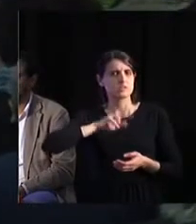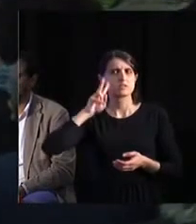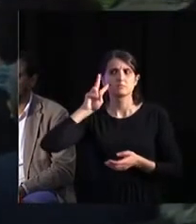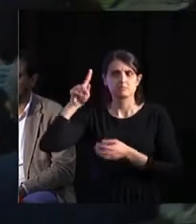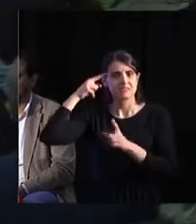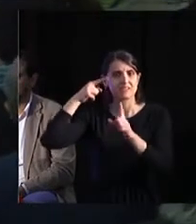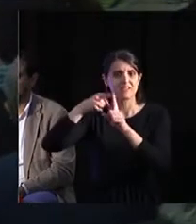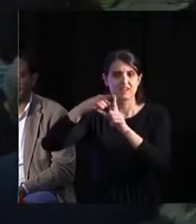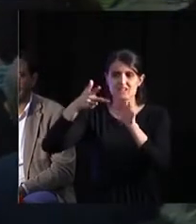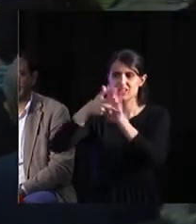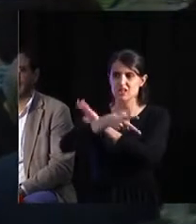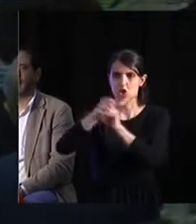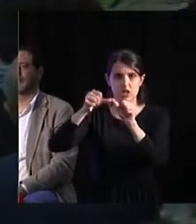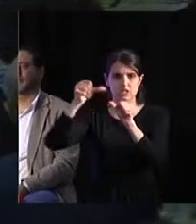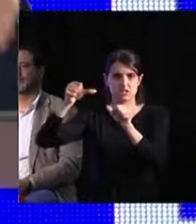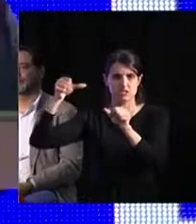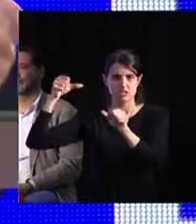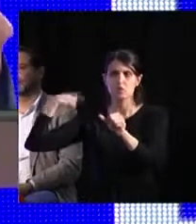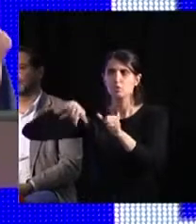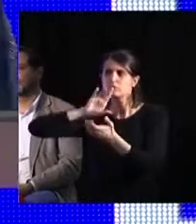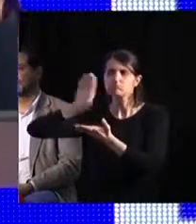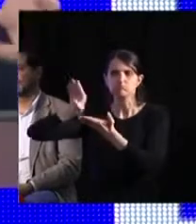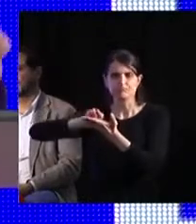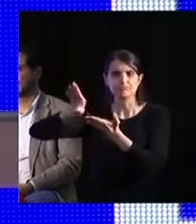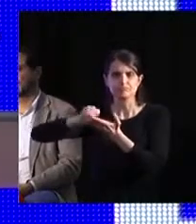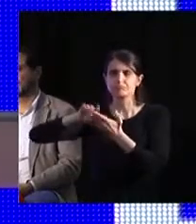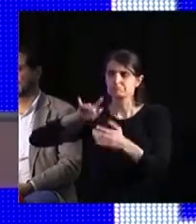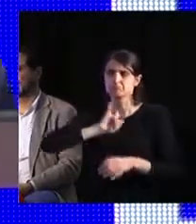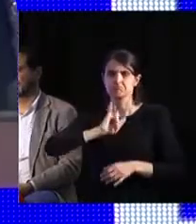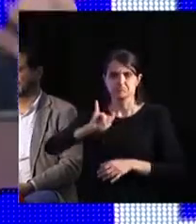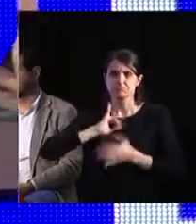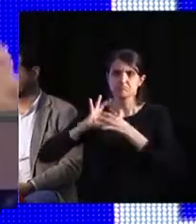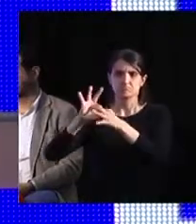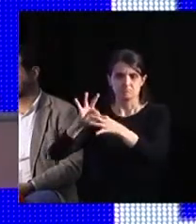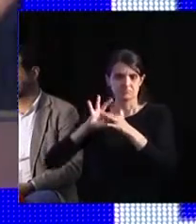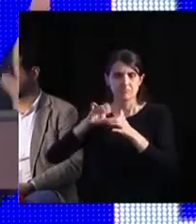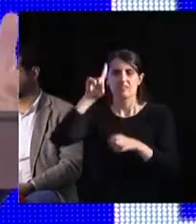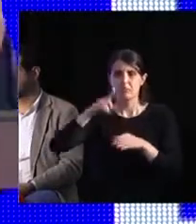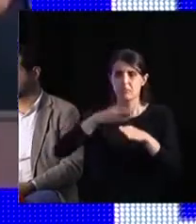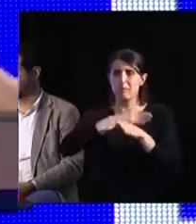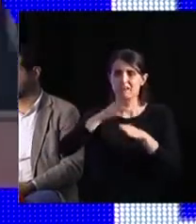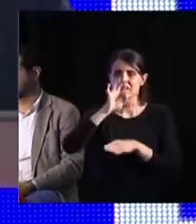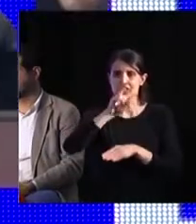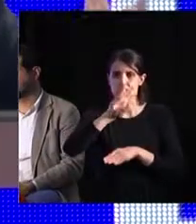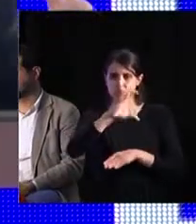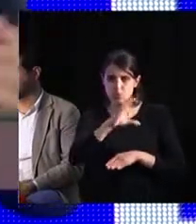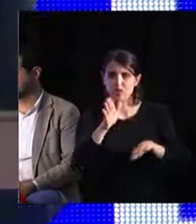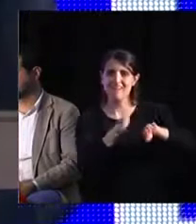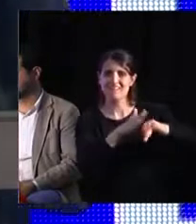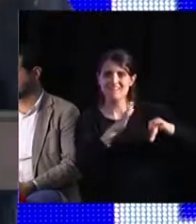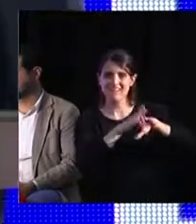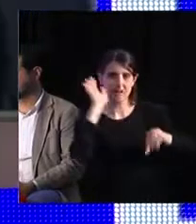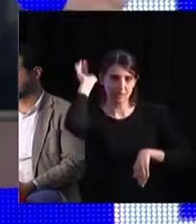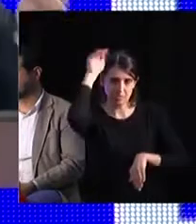van intentar complir amb aquest doble anhel, i ens sentim també identificats amb el SUC, amb l'Esquerra Republicana dels anys